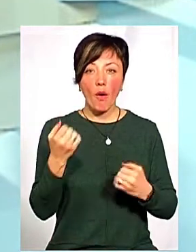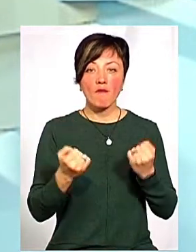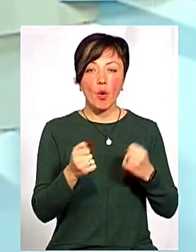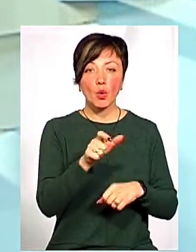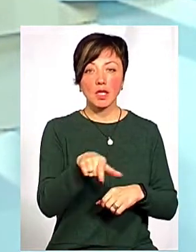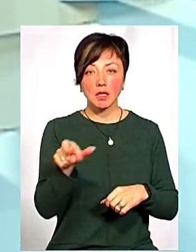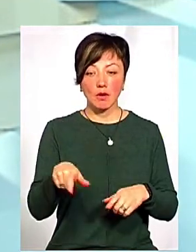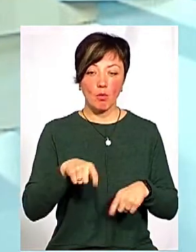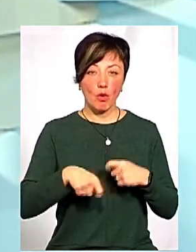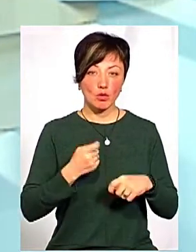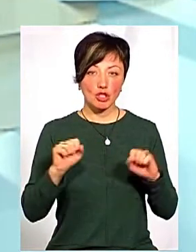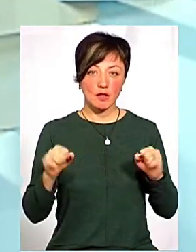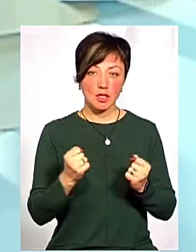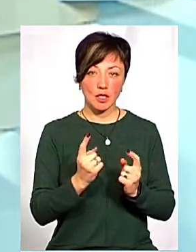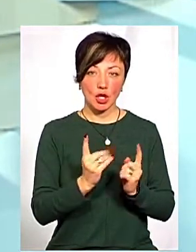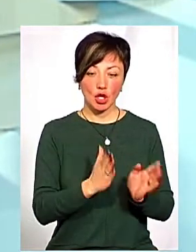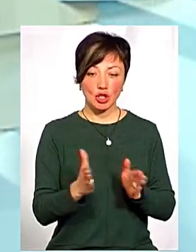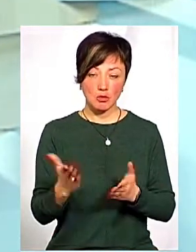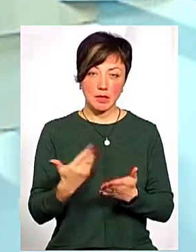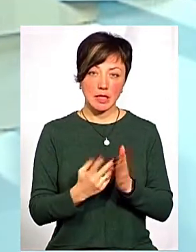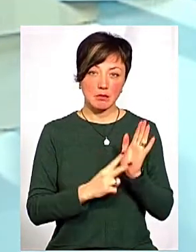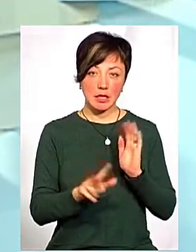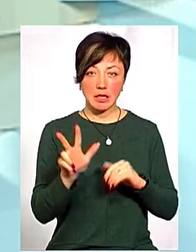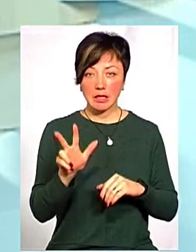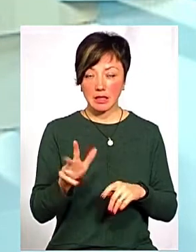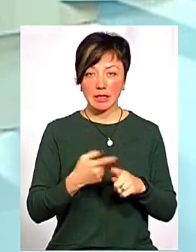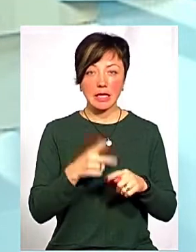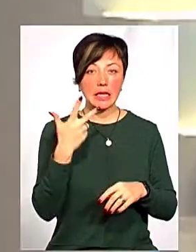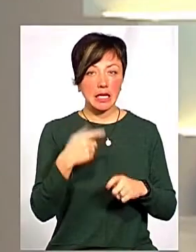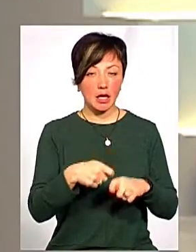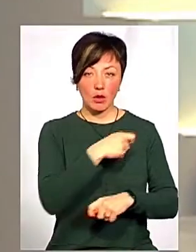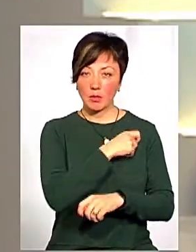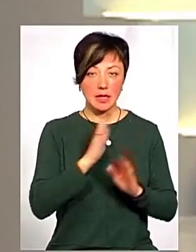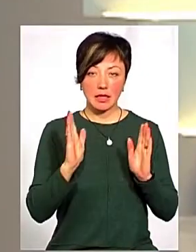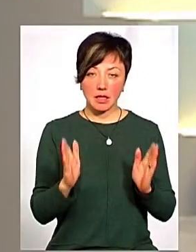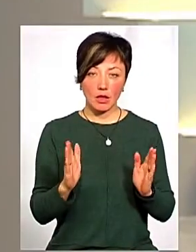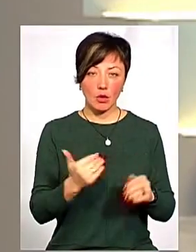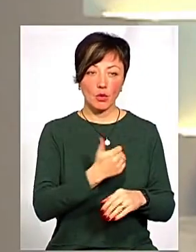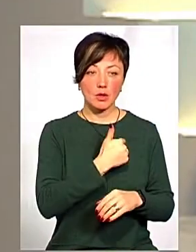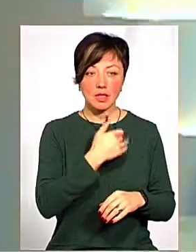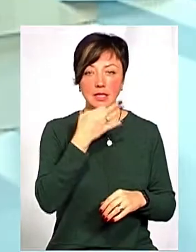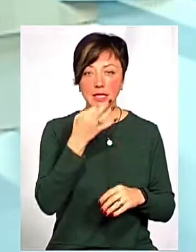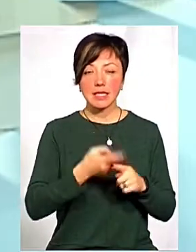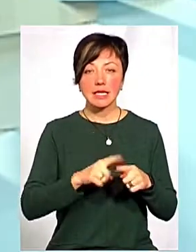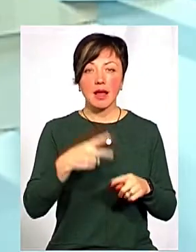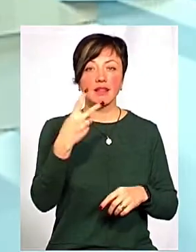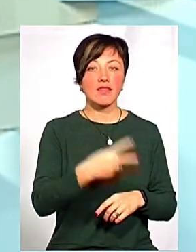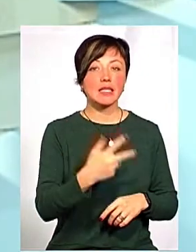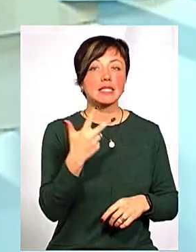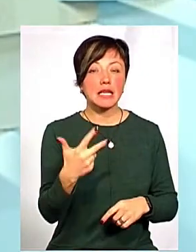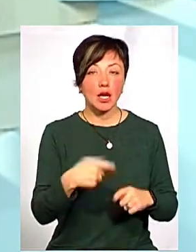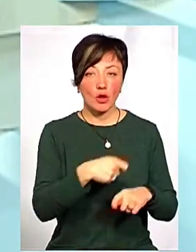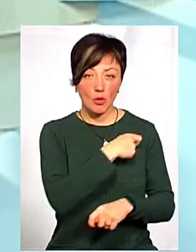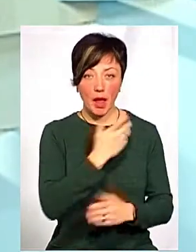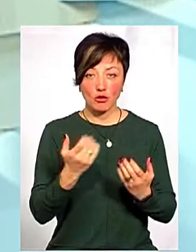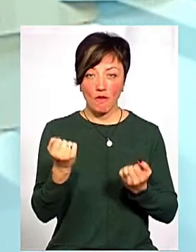говорять те, що порушили швидкісний режим. Там, якщо їдуть 73, це лише на 3 кілометри. Це не лише на 3 кілометри, хотілося б зазначити, це 23 кілометри.